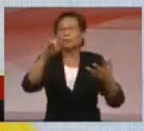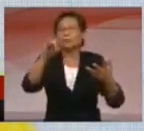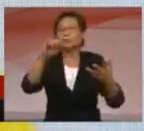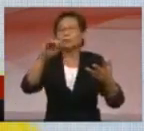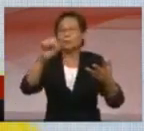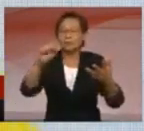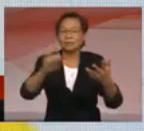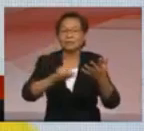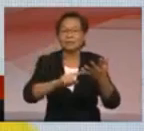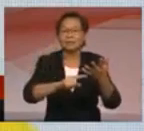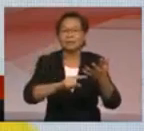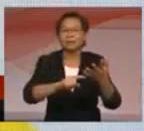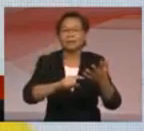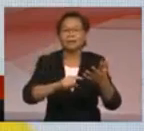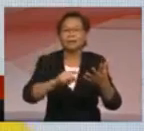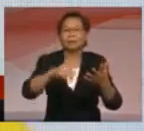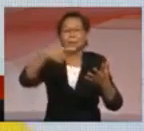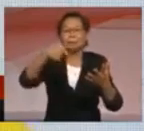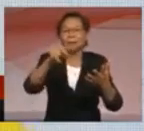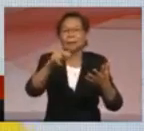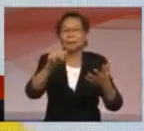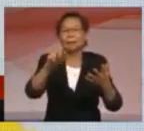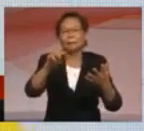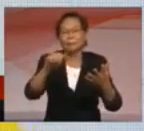Panama, China dan lain-lain pasaran.